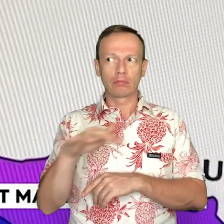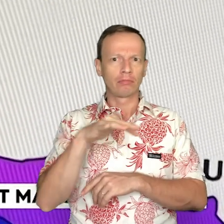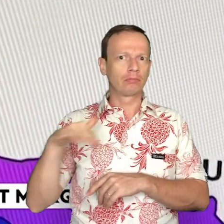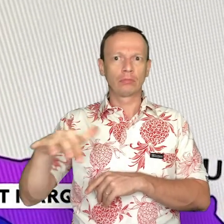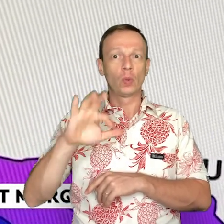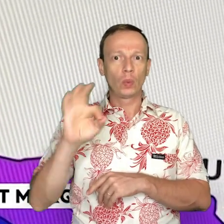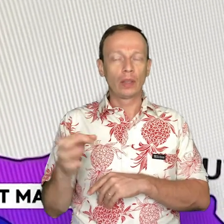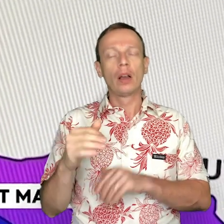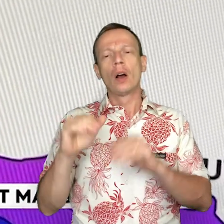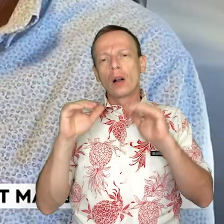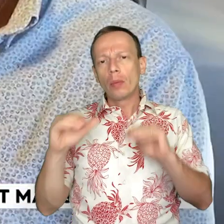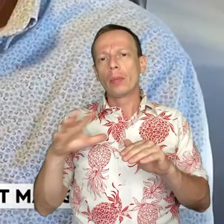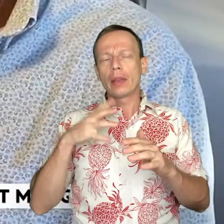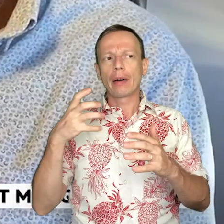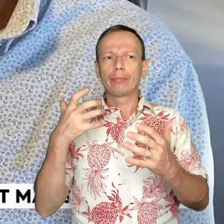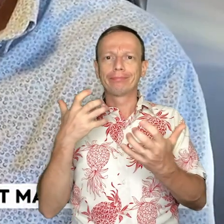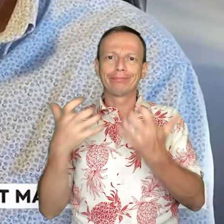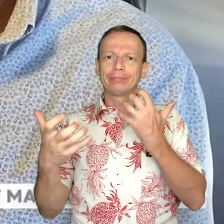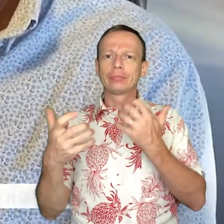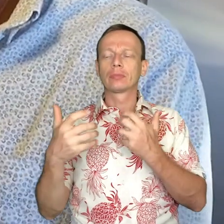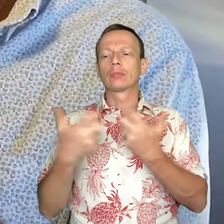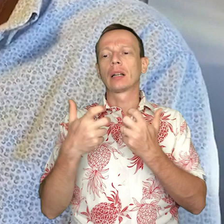sec partout, mais on note quand même un